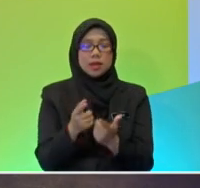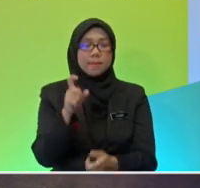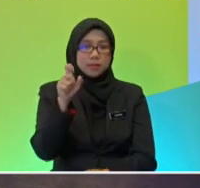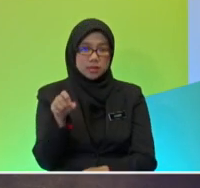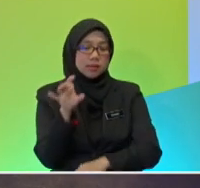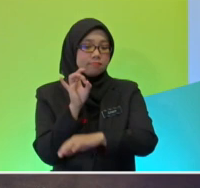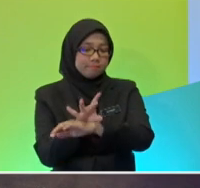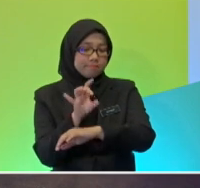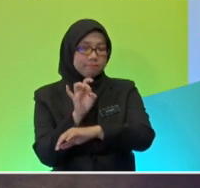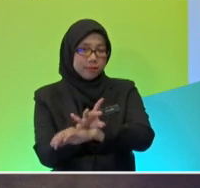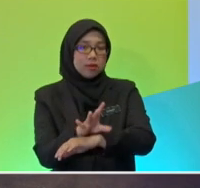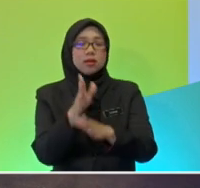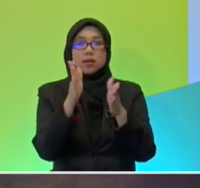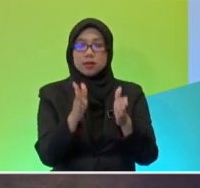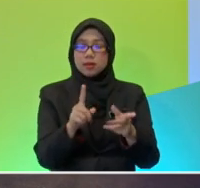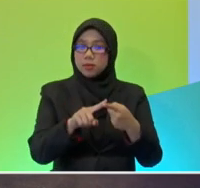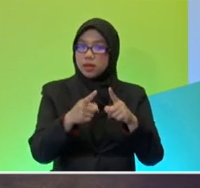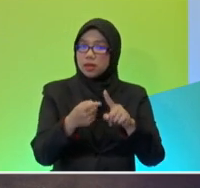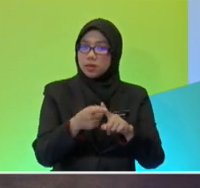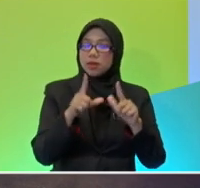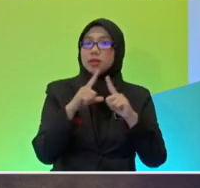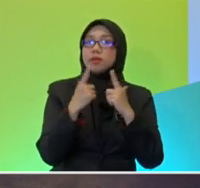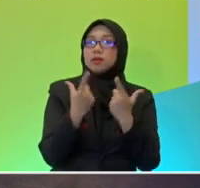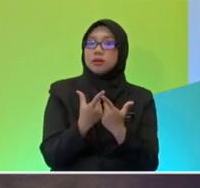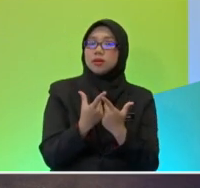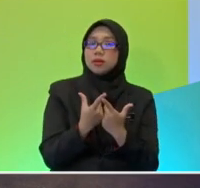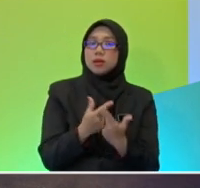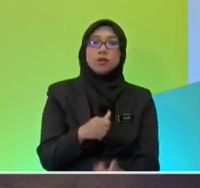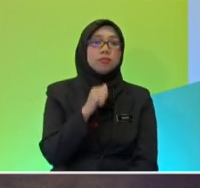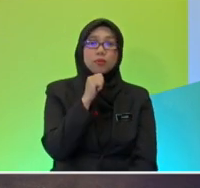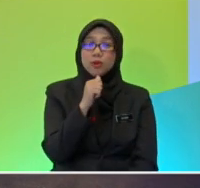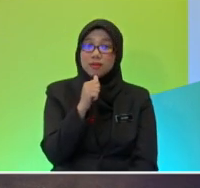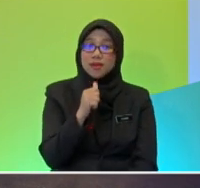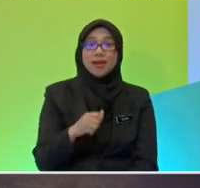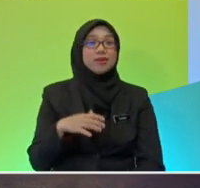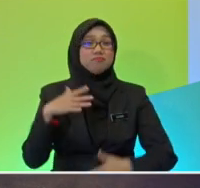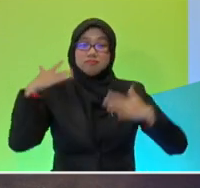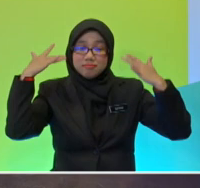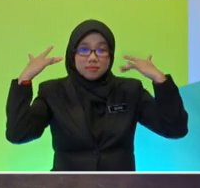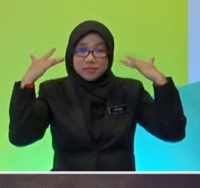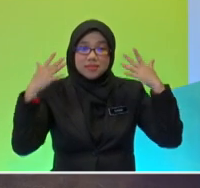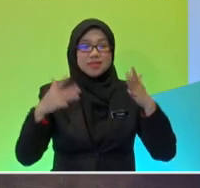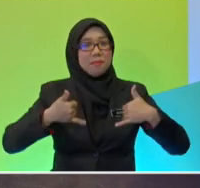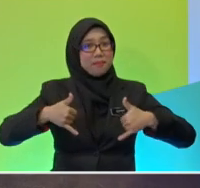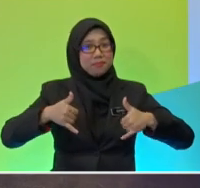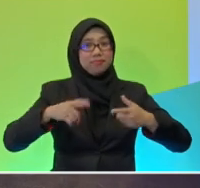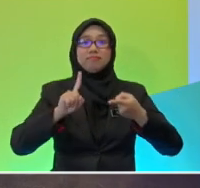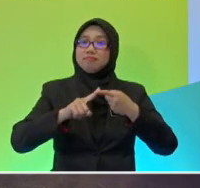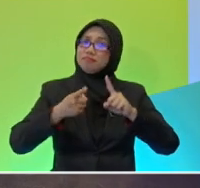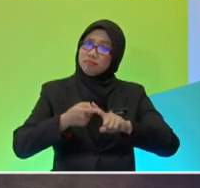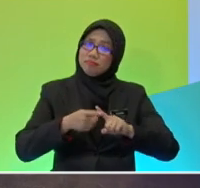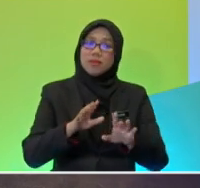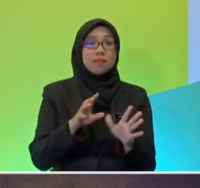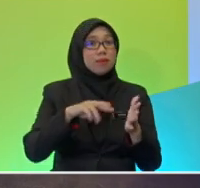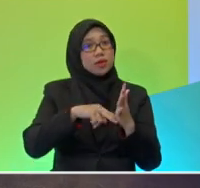kawan-kawan di dalam ke kelas Jangan pula kelas sama-sama bermain kawan-kawan Nah itu tidak menjalankan